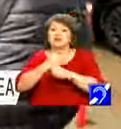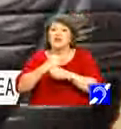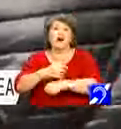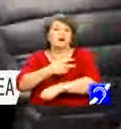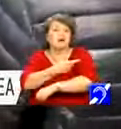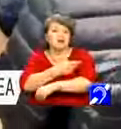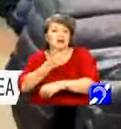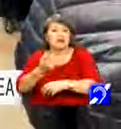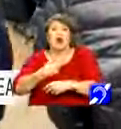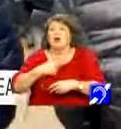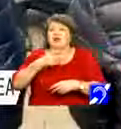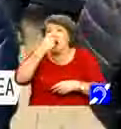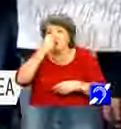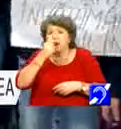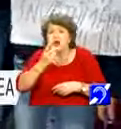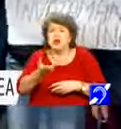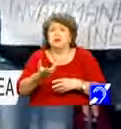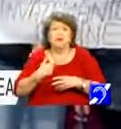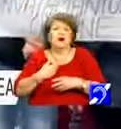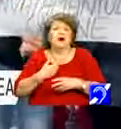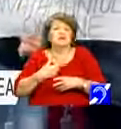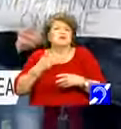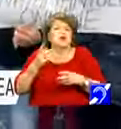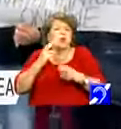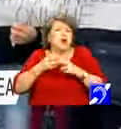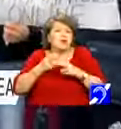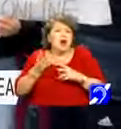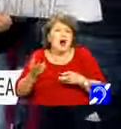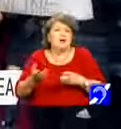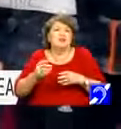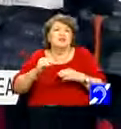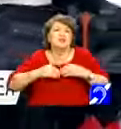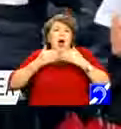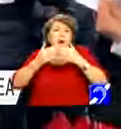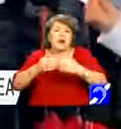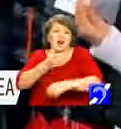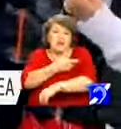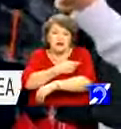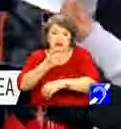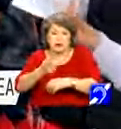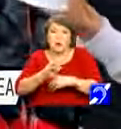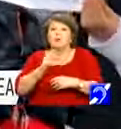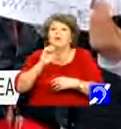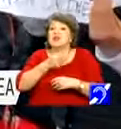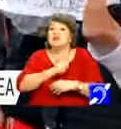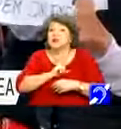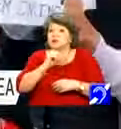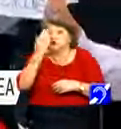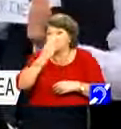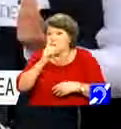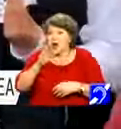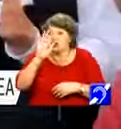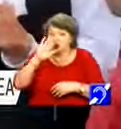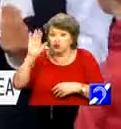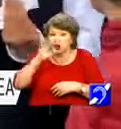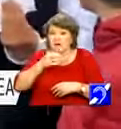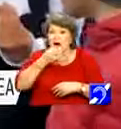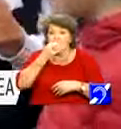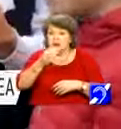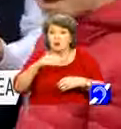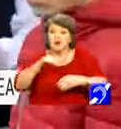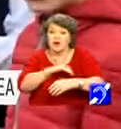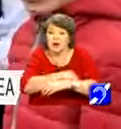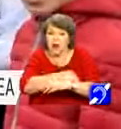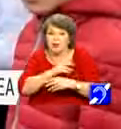au amânat vaccinarea din această cauză, susține el. Potrivit datelor Inspectoratului Școlar Județean Suceava, rata de vaccinare în rândul cadrelor didactice